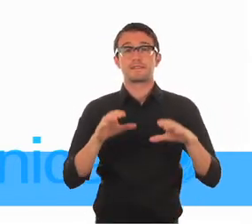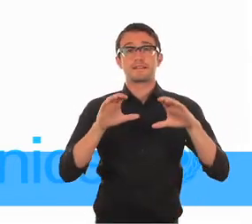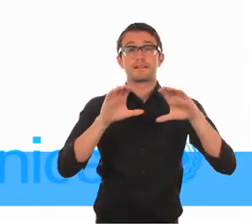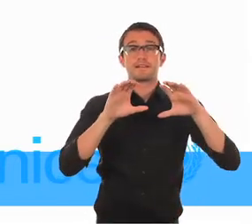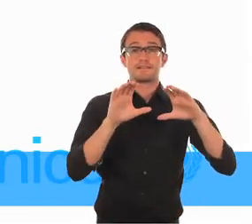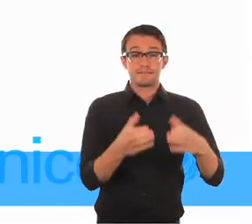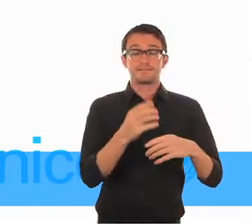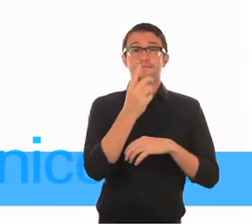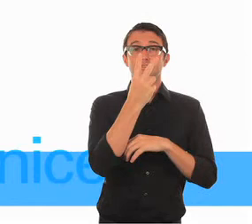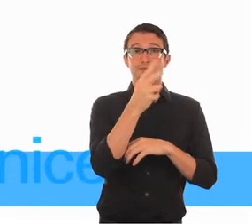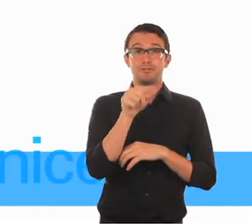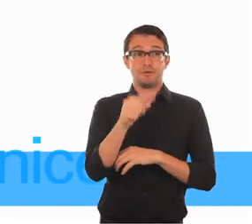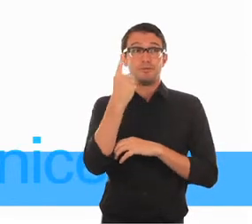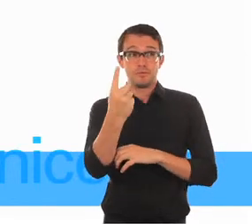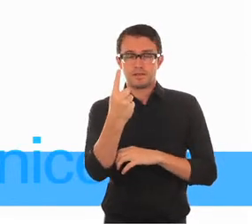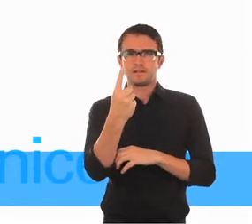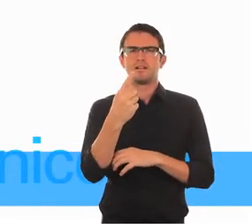directeur.